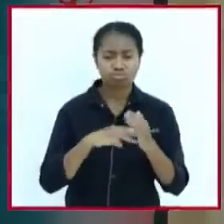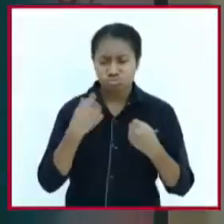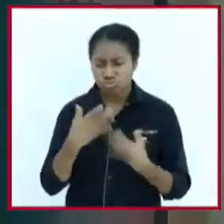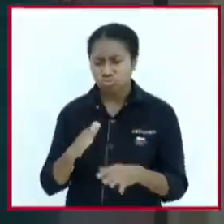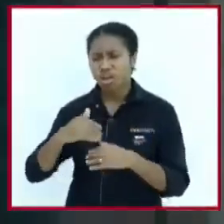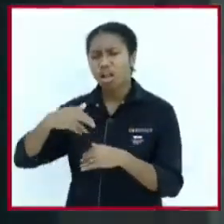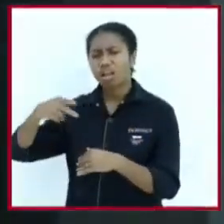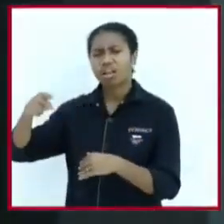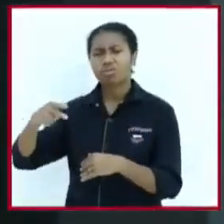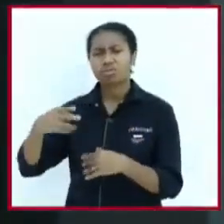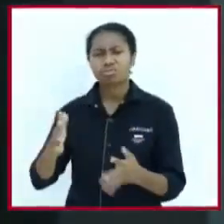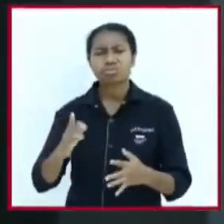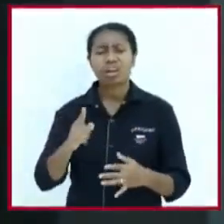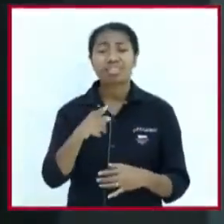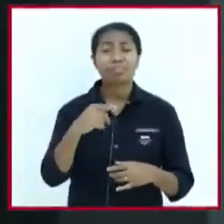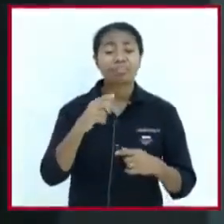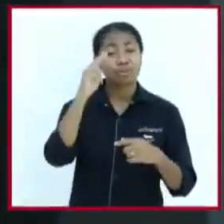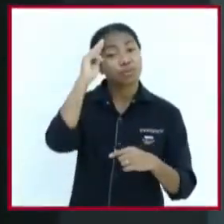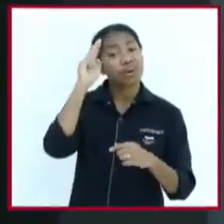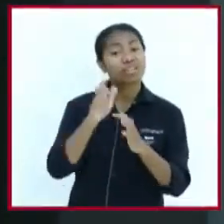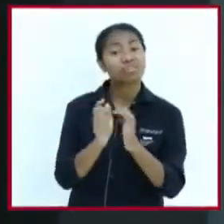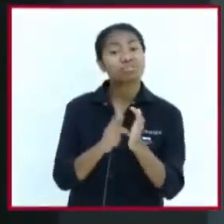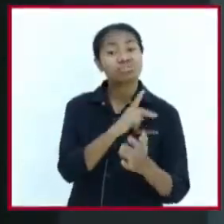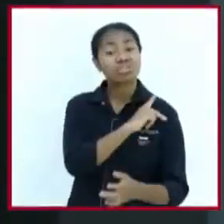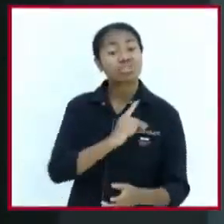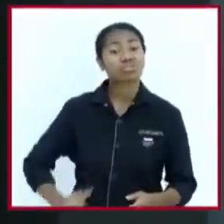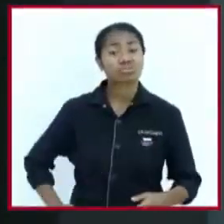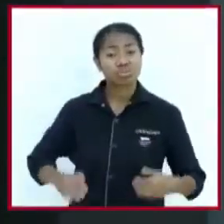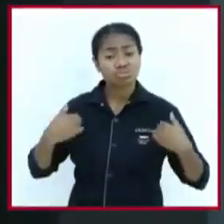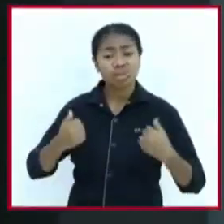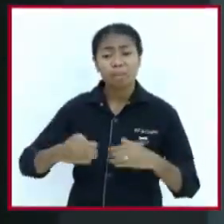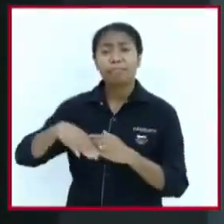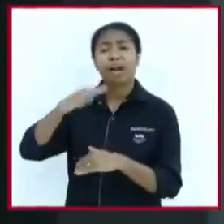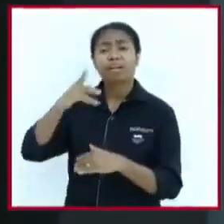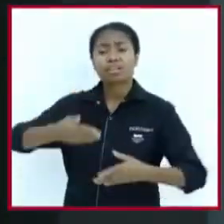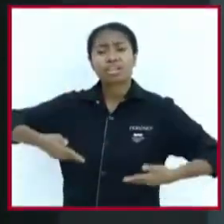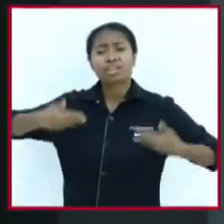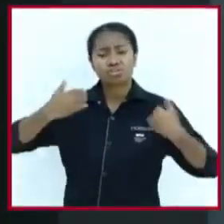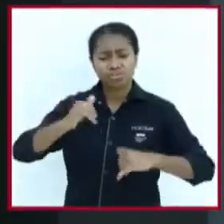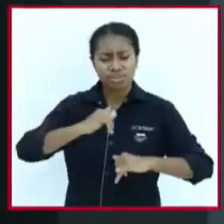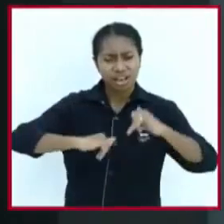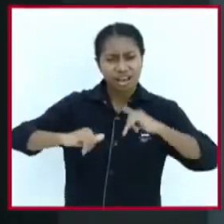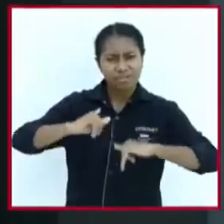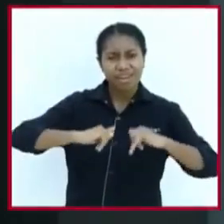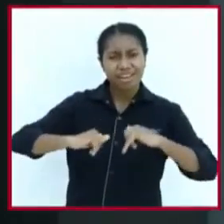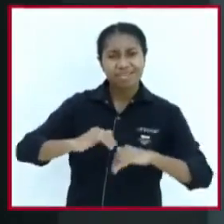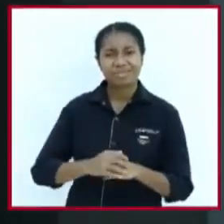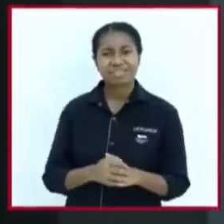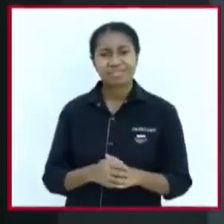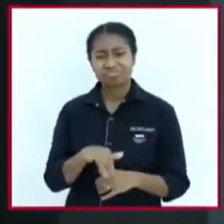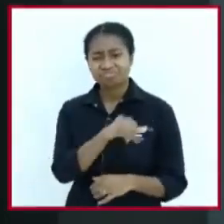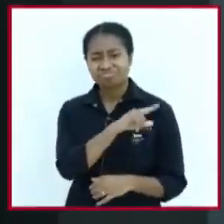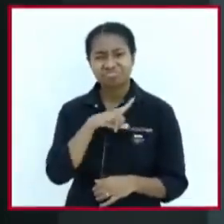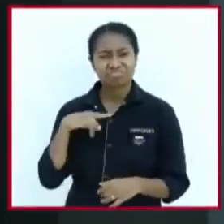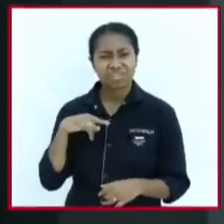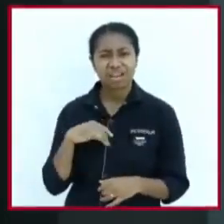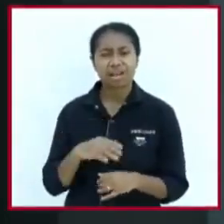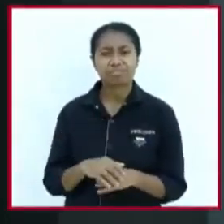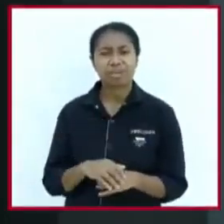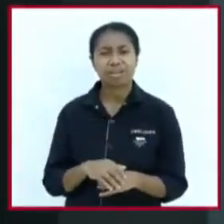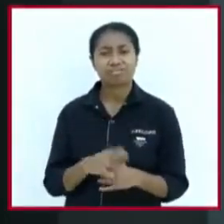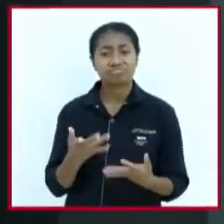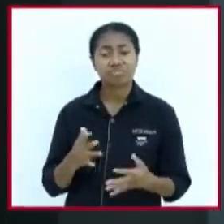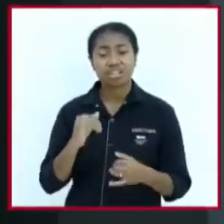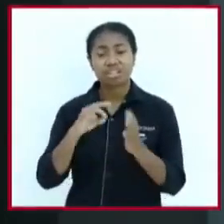kematian tapi Yesus Kristus sudah bangkit hidup selama-lamanya jadi imam nah karya Imam selama-lamanya